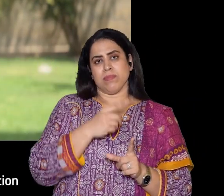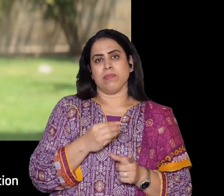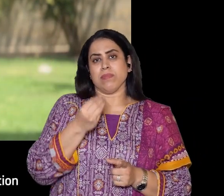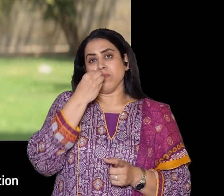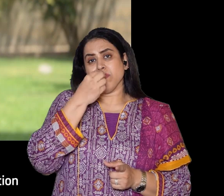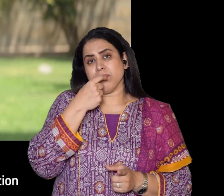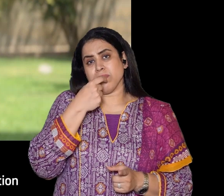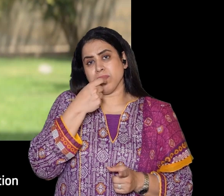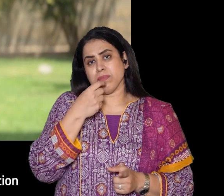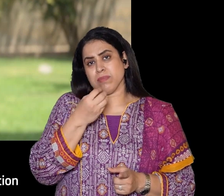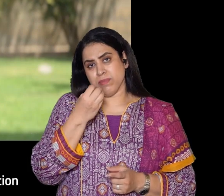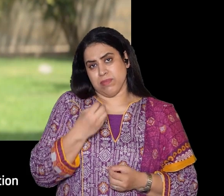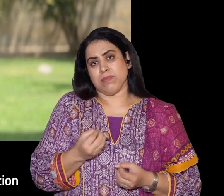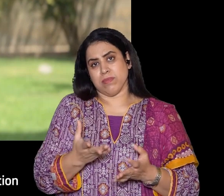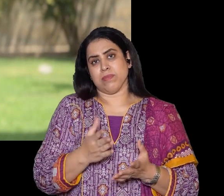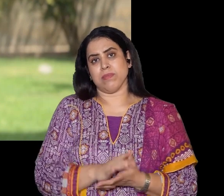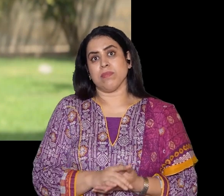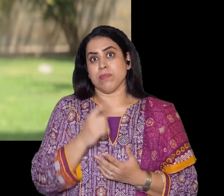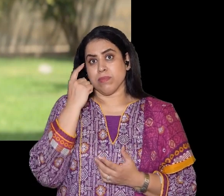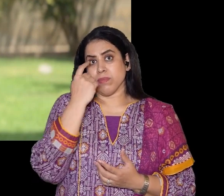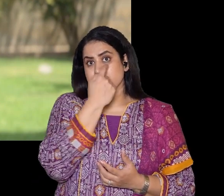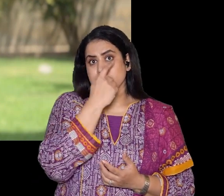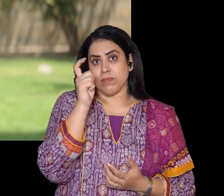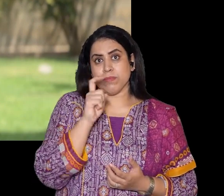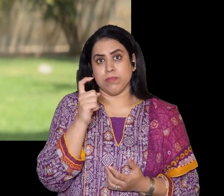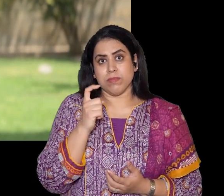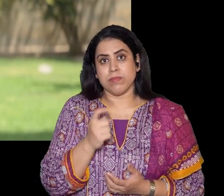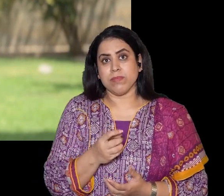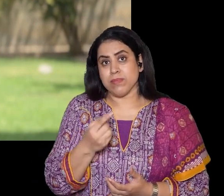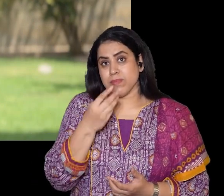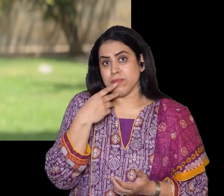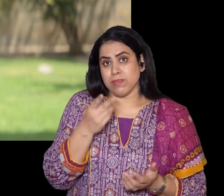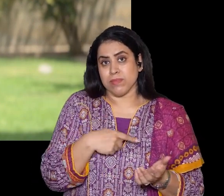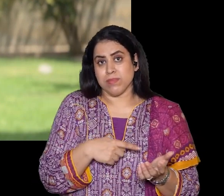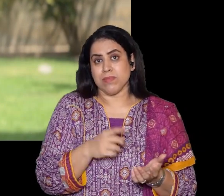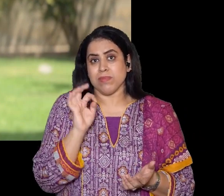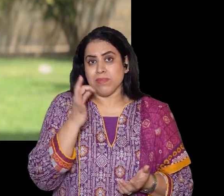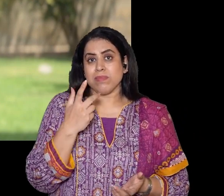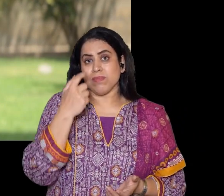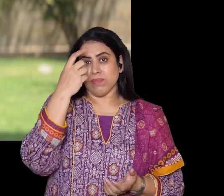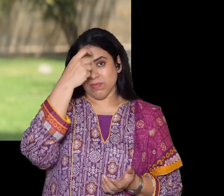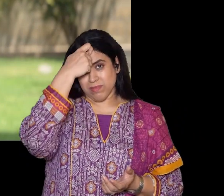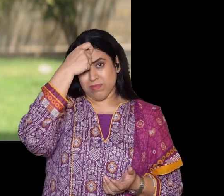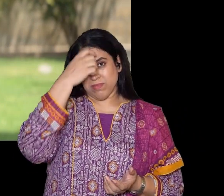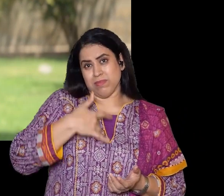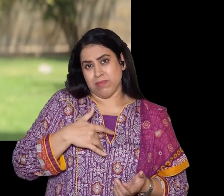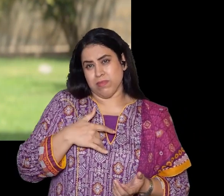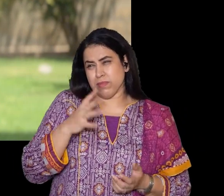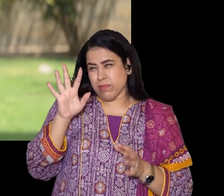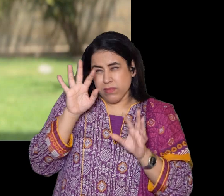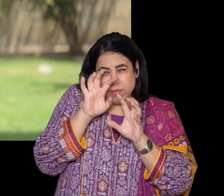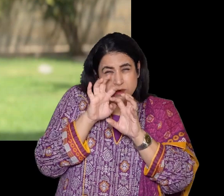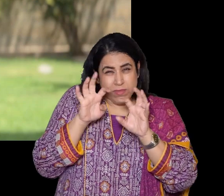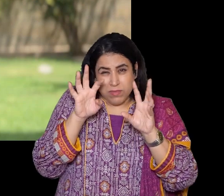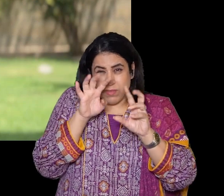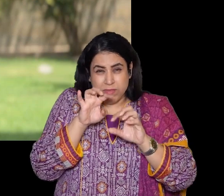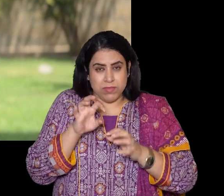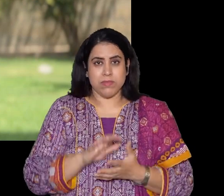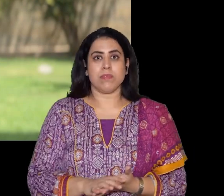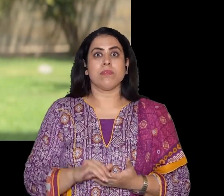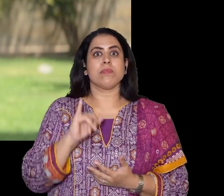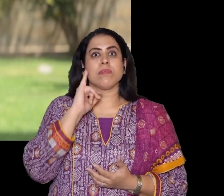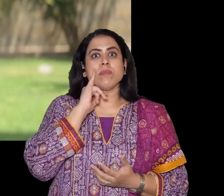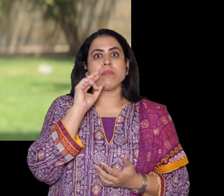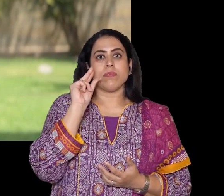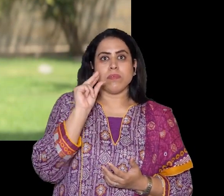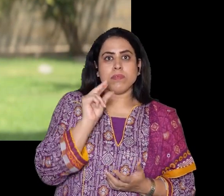से मुझे मेडिसिन पे भी जाना पड़ा। इसकी वजह से मेरी आंखों में भी मुझे शुगर की वजह से प्रॉब्लम फ़ील हो रही थी, काफ़ी धुंधला महसूस कर